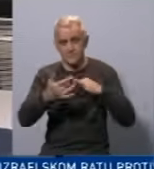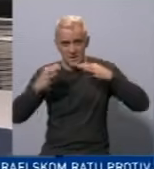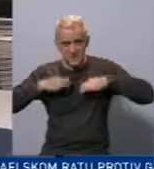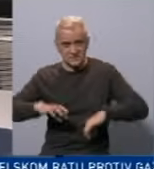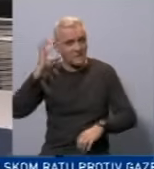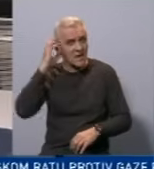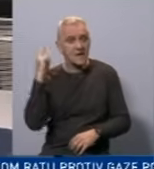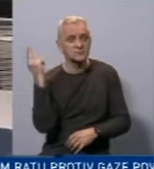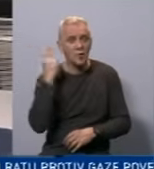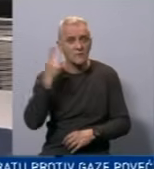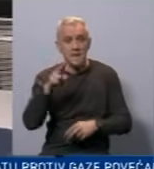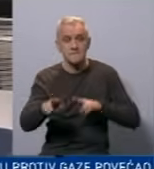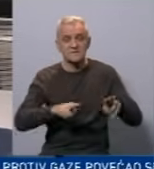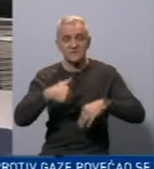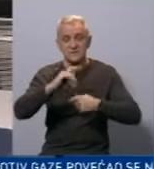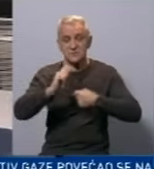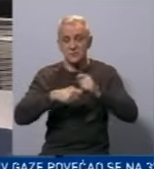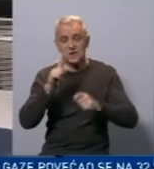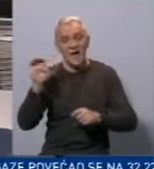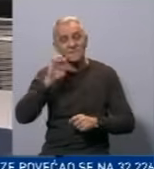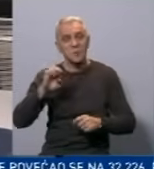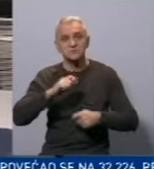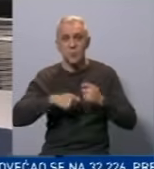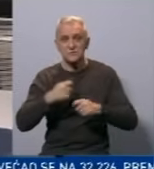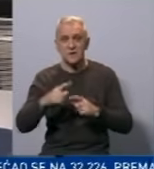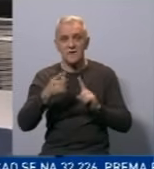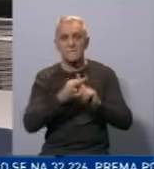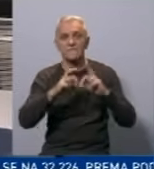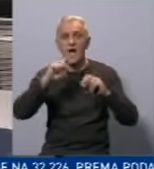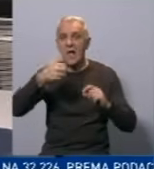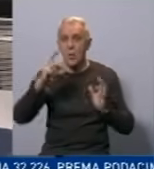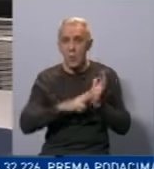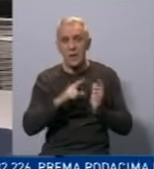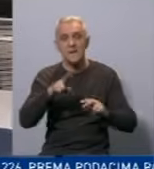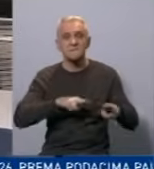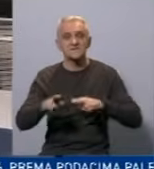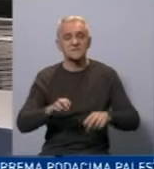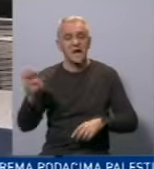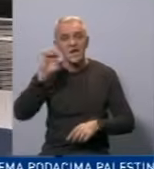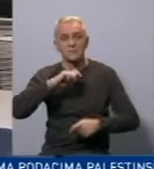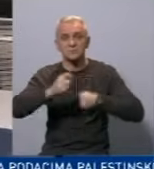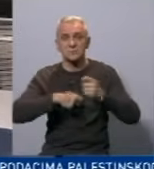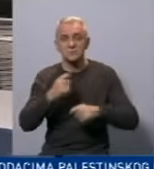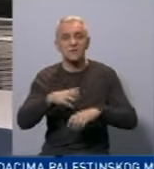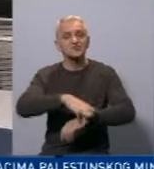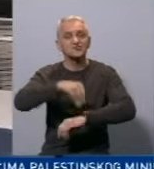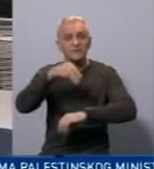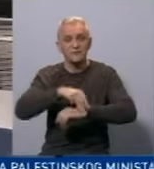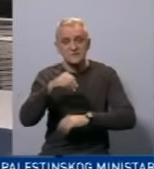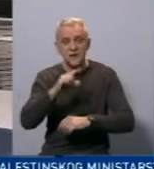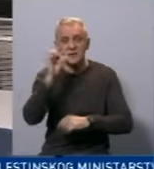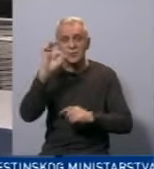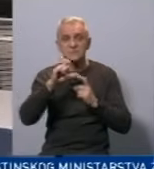Potpredsjednica vlade Slovenije i ministrica vanjskih i europskih poslova Tanja Fajon i ministrica europskih poslova Švedske Jessica